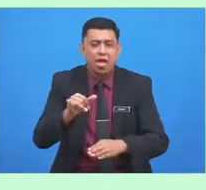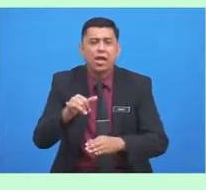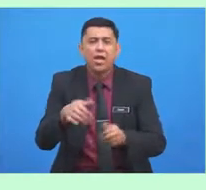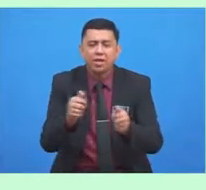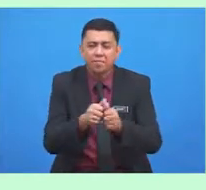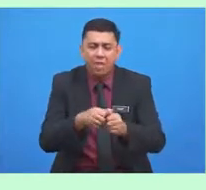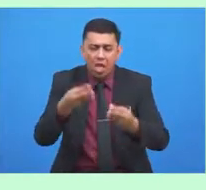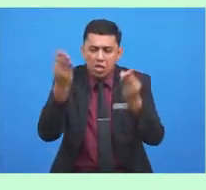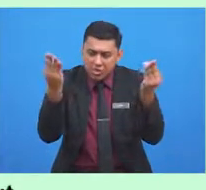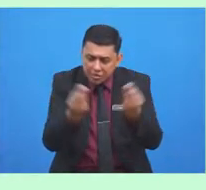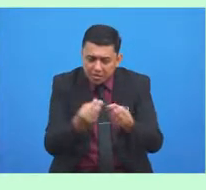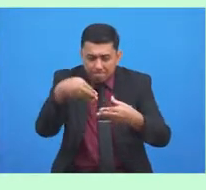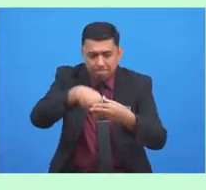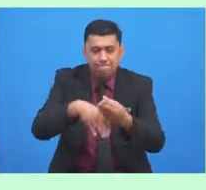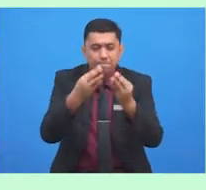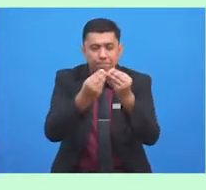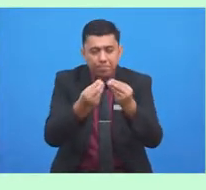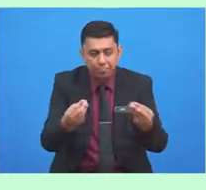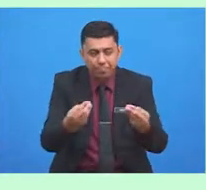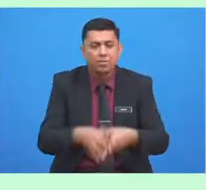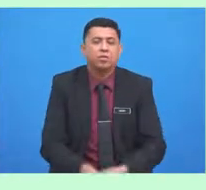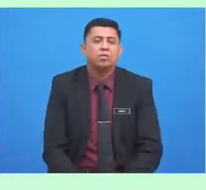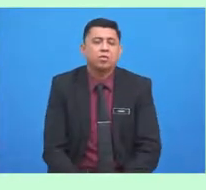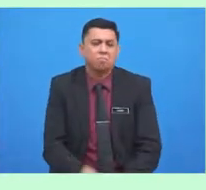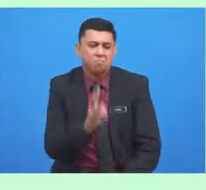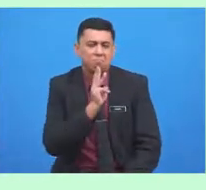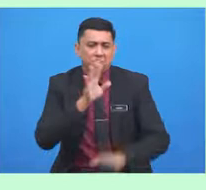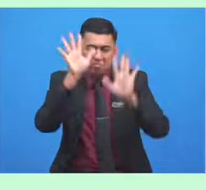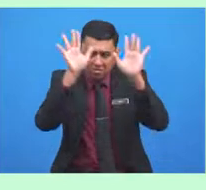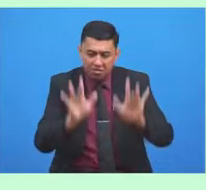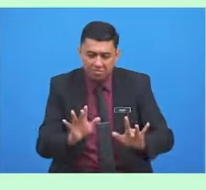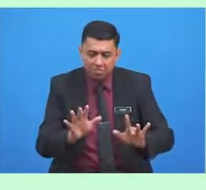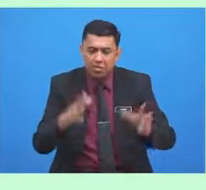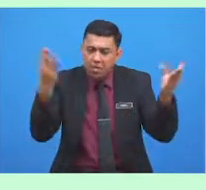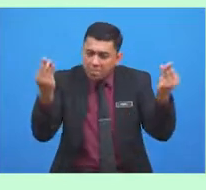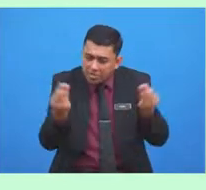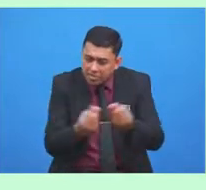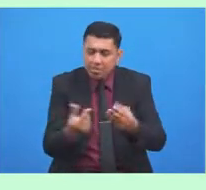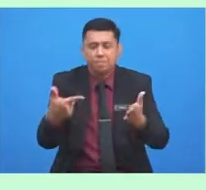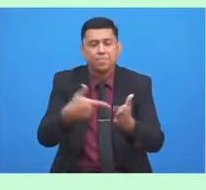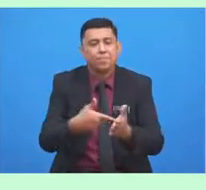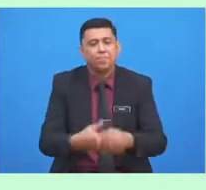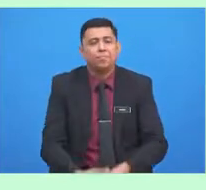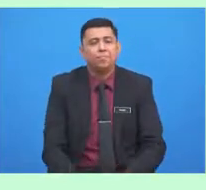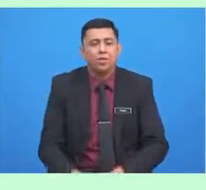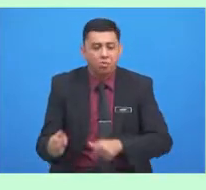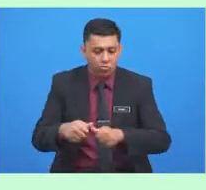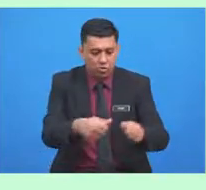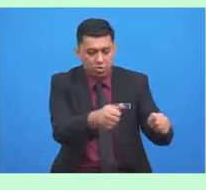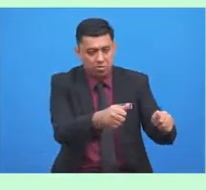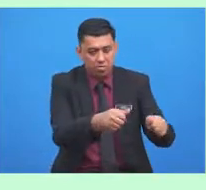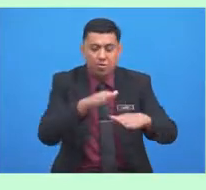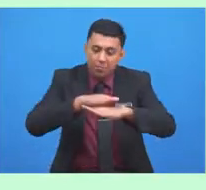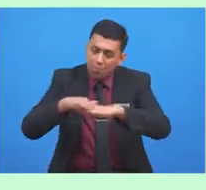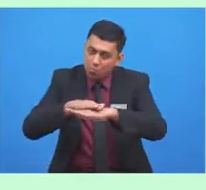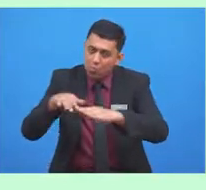dalam tanah. Tanah yang tepu menyebabkan air hujan tidak boleh meresap lagi lalu mengalir di permukaan